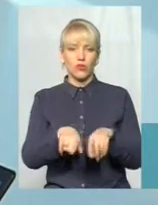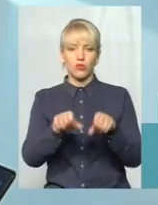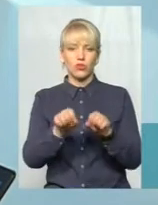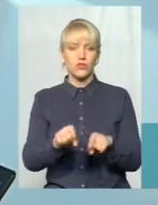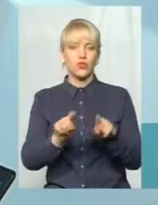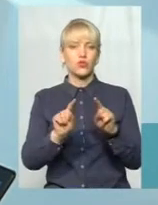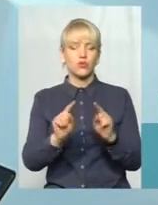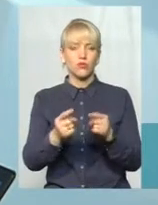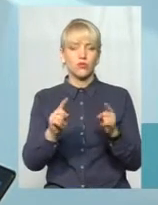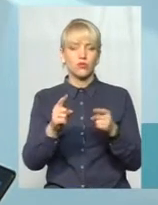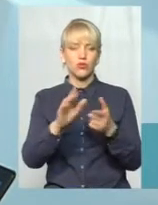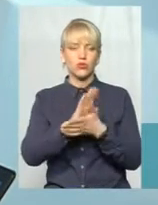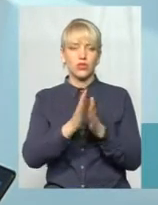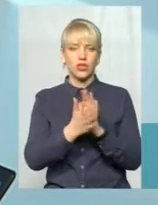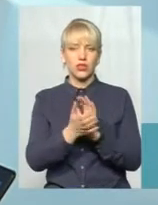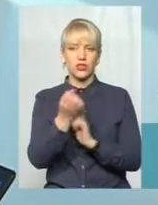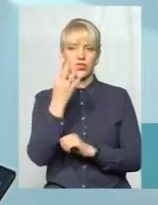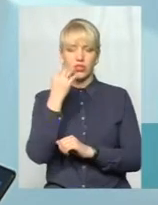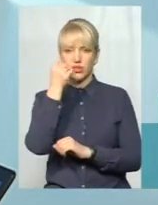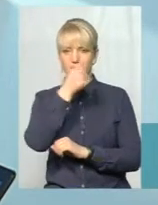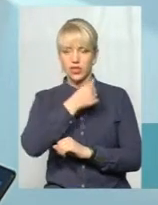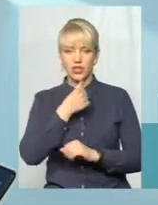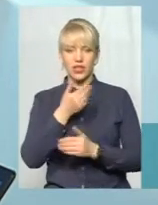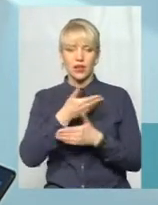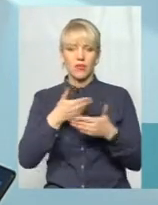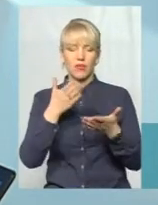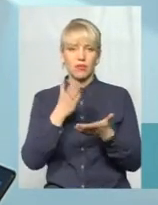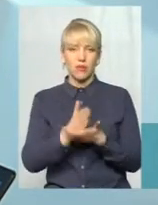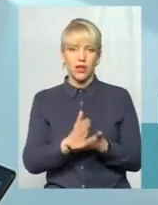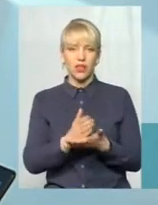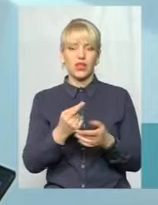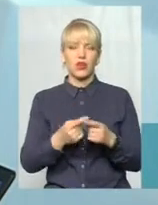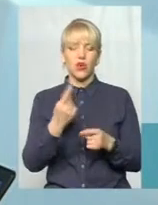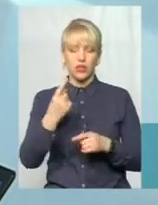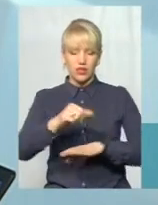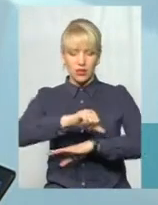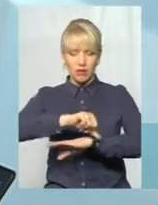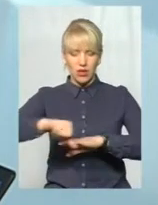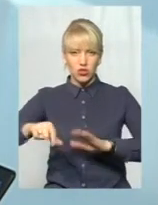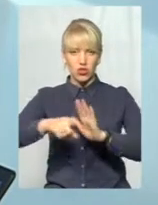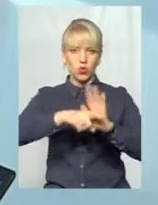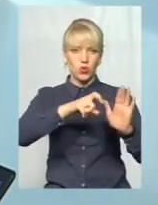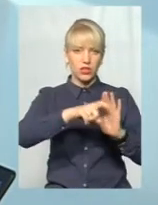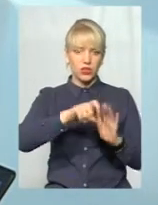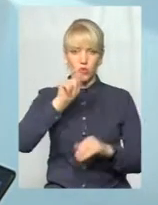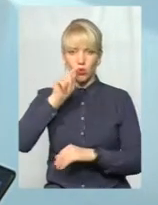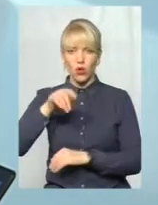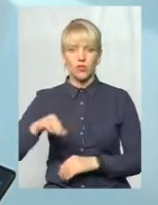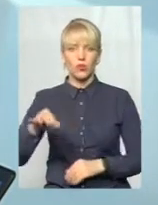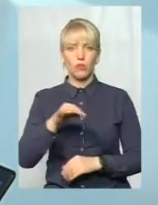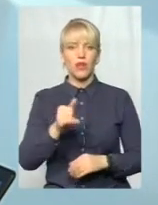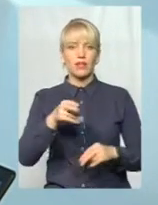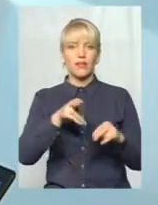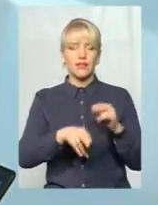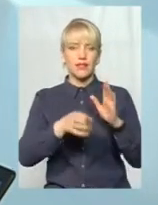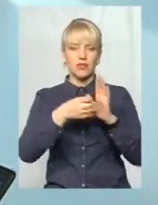що станом на 2014 рік ми мали одні межі Донецької, Луганської області, на кінець вже 15-го ми